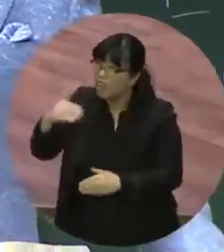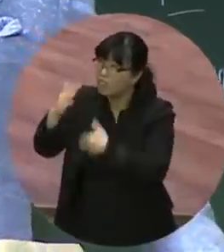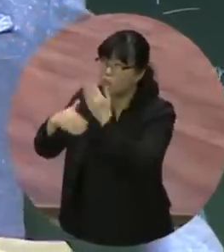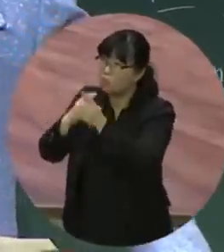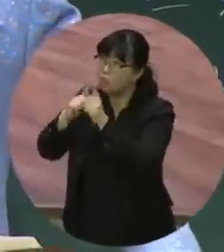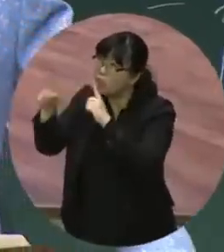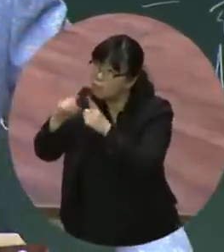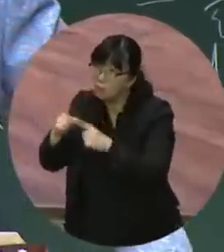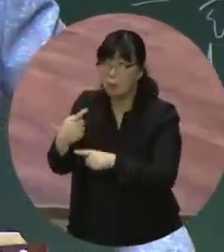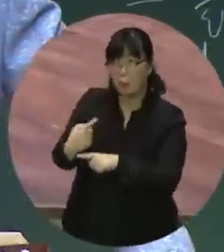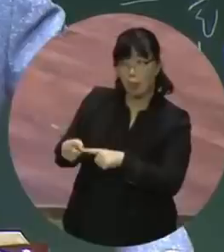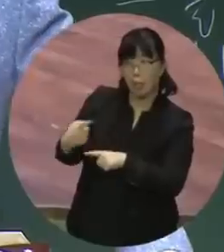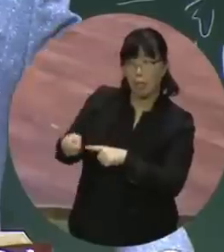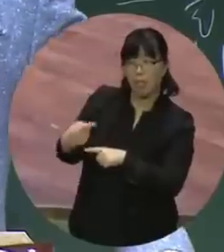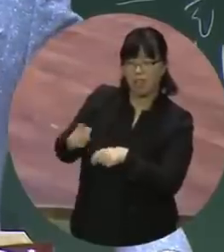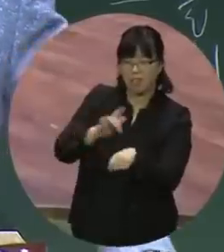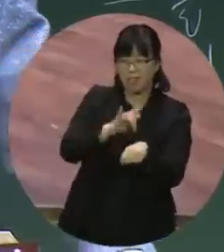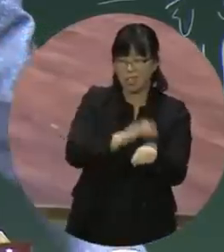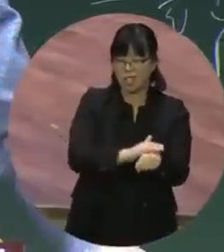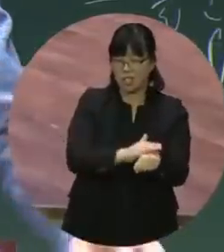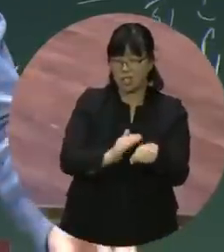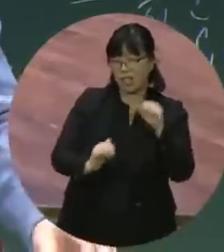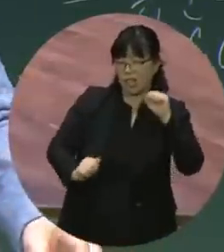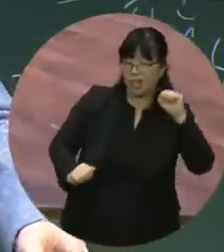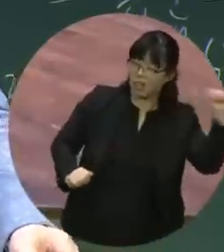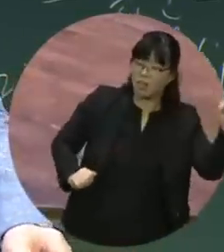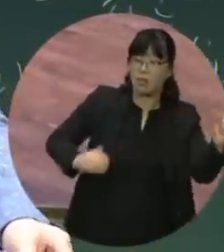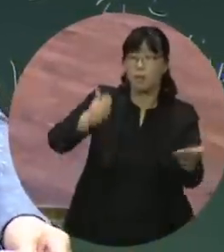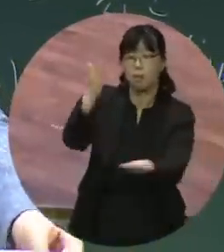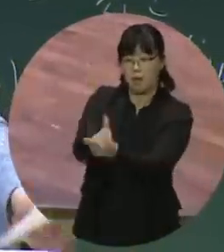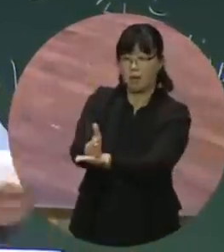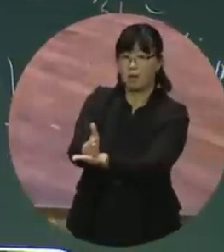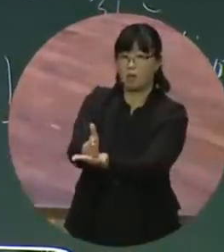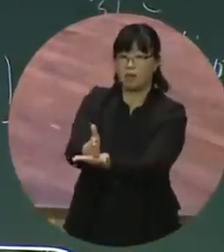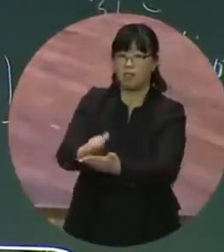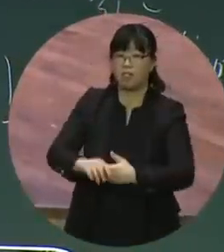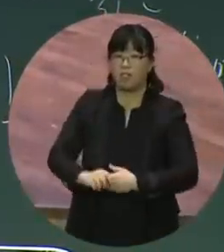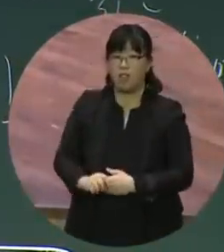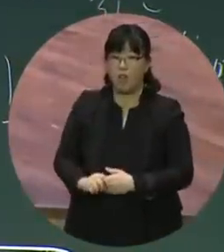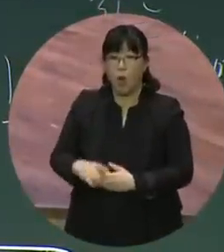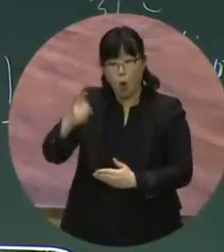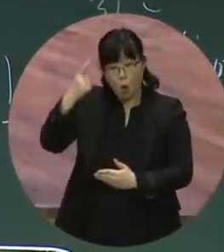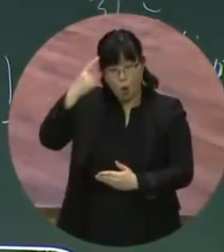열매 없습니다. 전거부터 예수 믿는 맛을 몰라. 맛을. 하나님 기도하시고